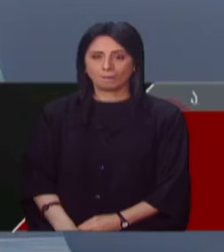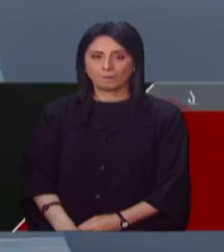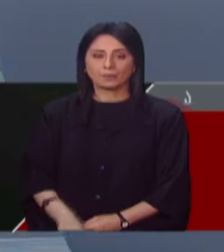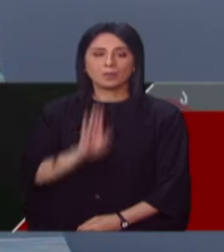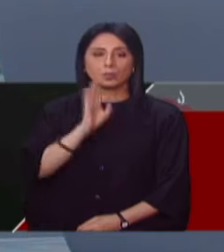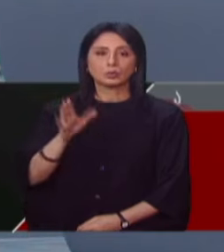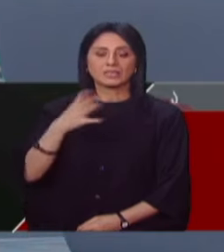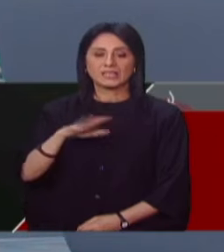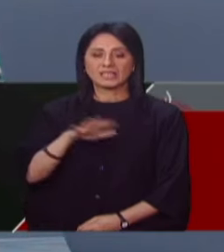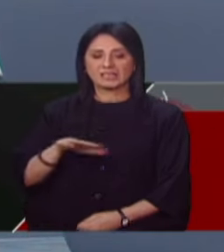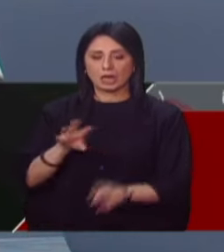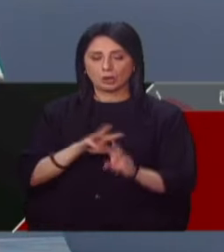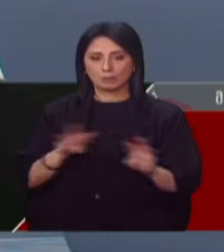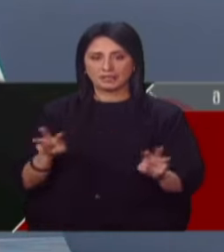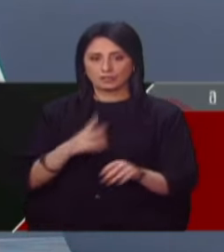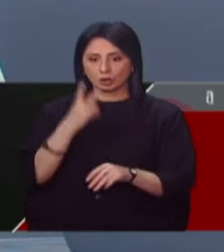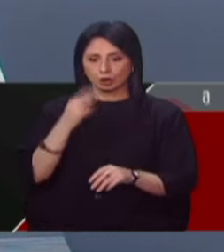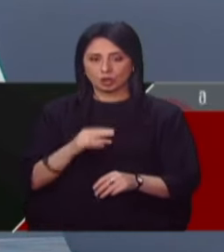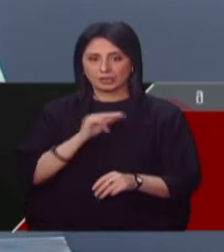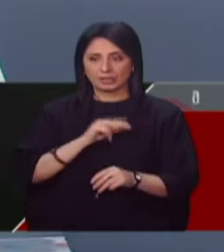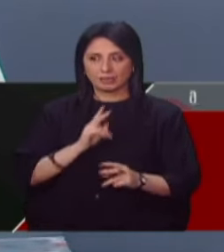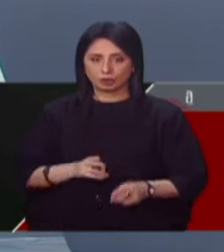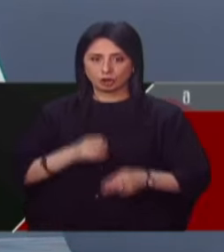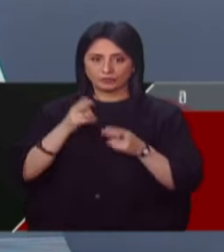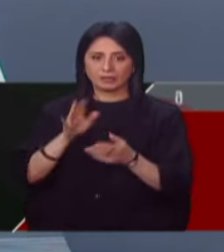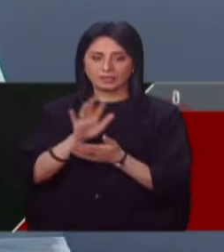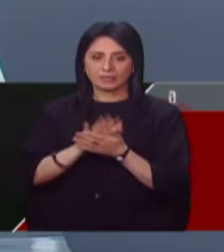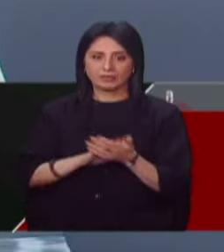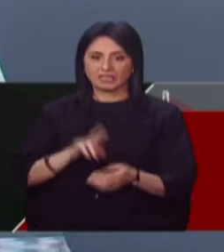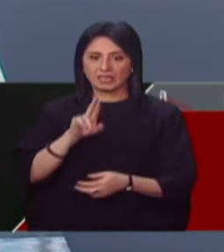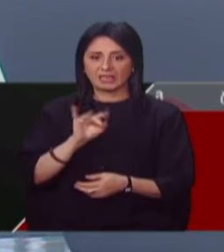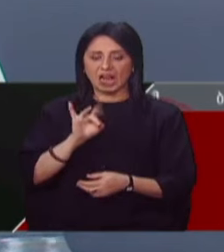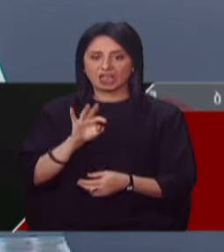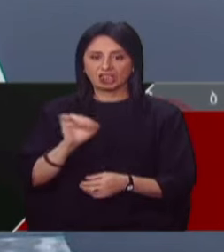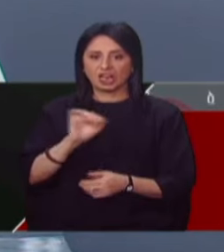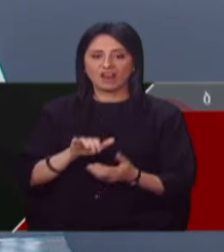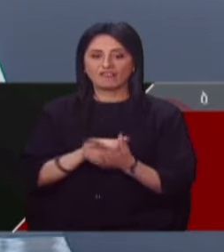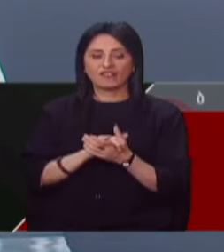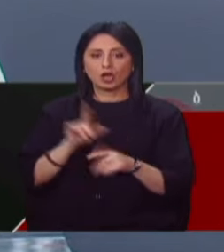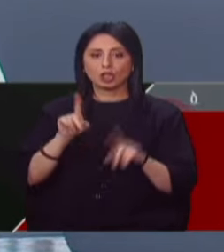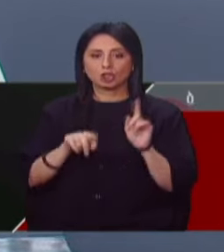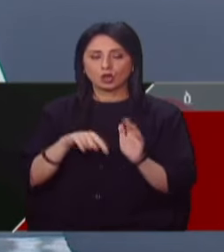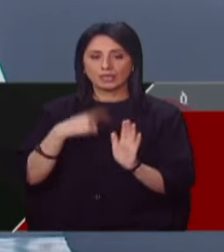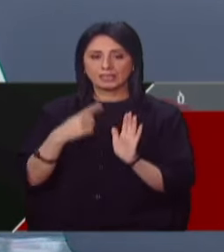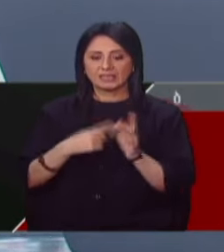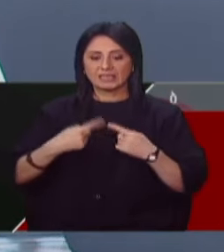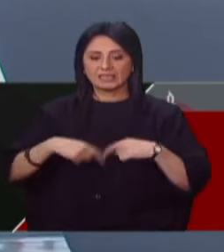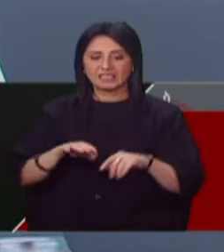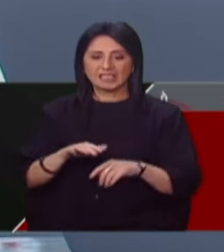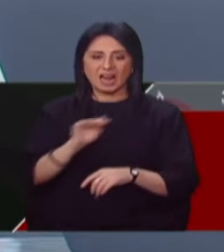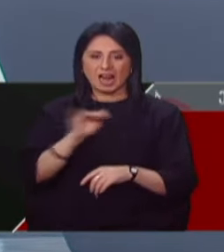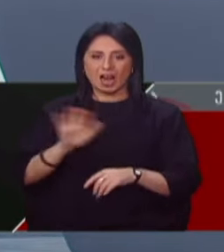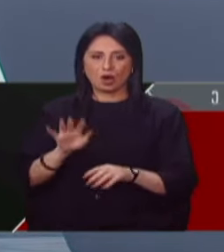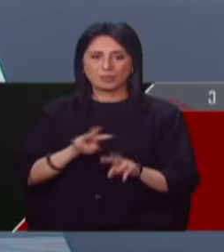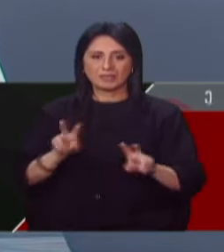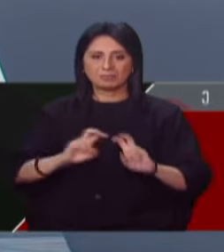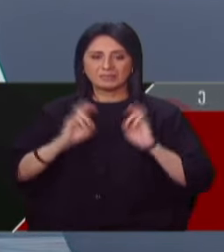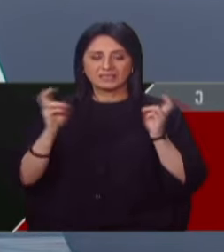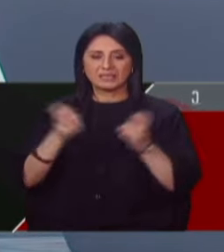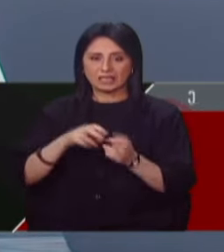Ბრიუსელში საქართველოს საგარეო საქმეთა მინისტრის ორდღიანი სამუშაო ვიზიტი გრძელდება ილია დარჩიაშვილი ევროკავშირის ზოგად საკითხთა საბჭოს არაფორმალურ